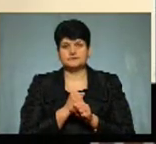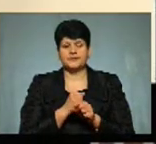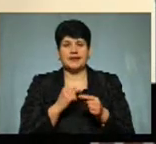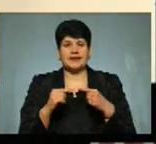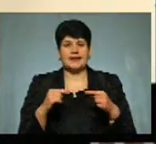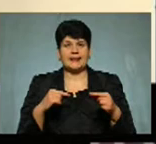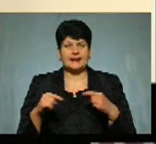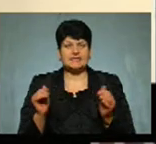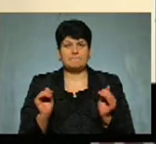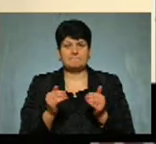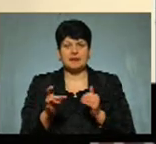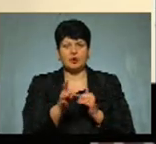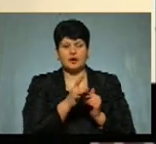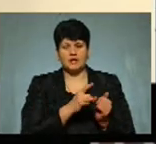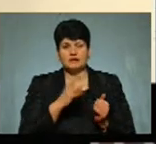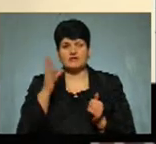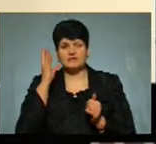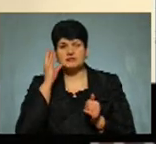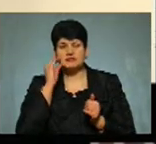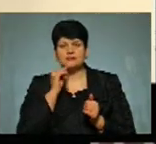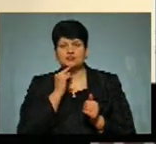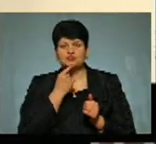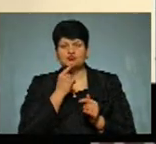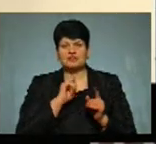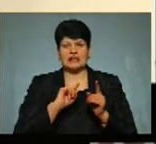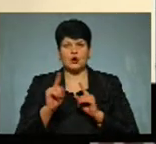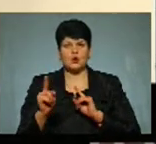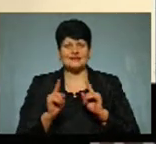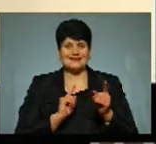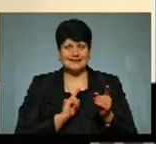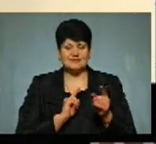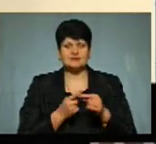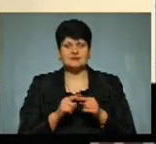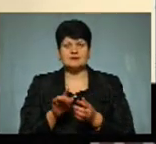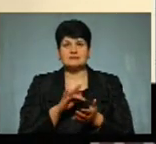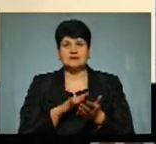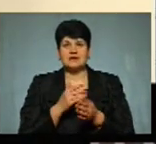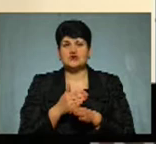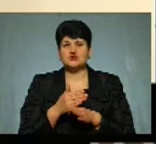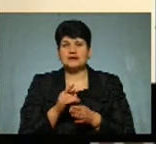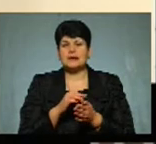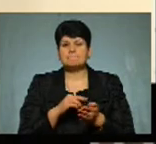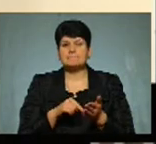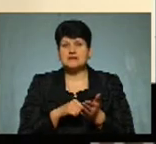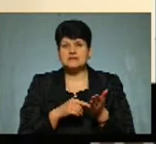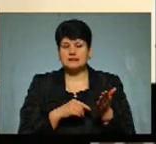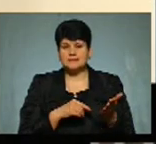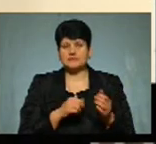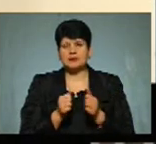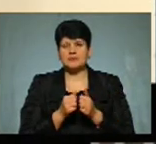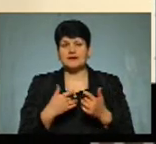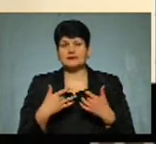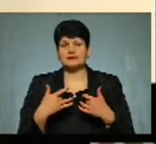різні мікрорайони, в яких вважаємо, що найбільше утруднений є роз'їзд. Тобто це була центральна частина міста, там біля